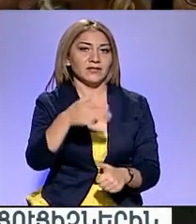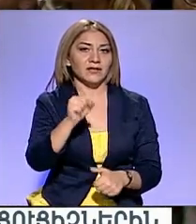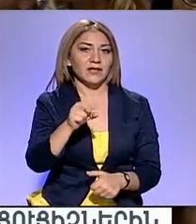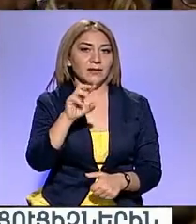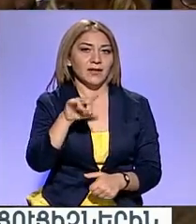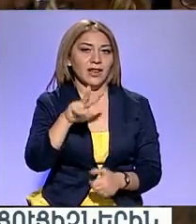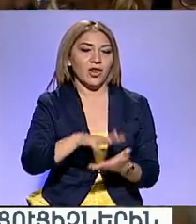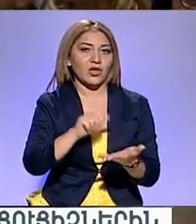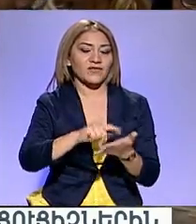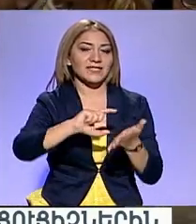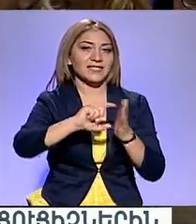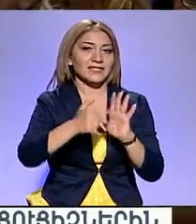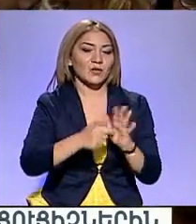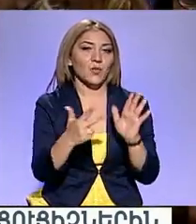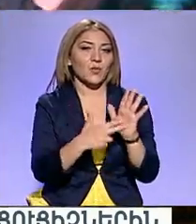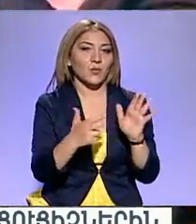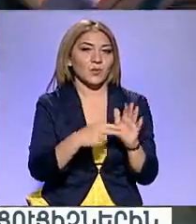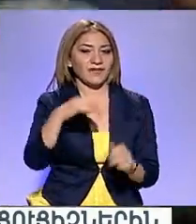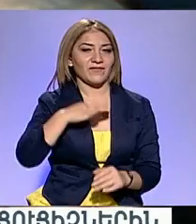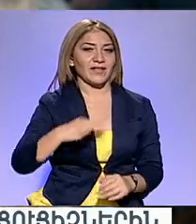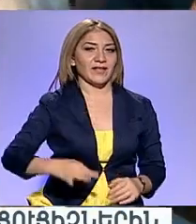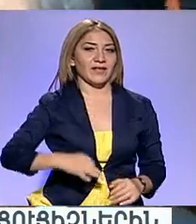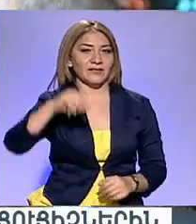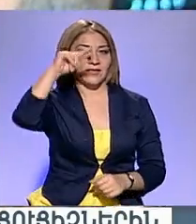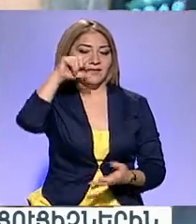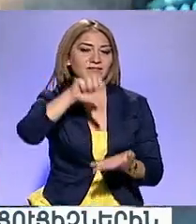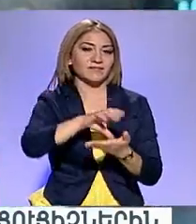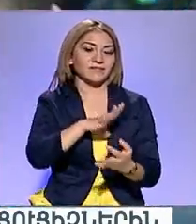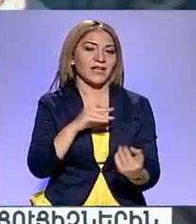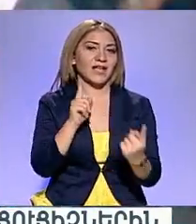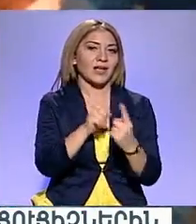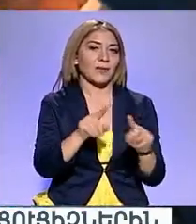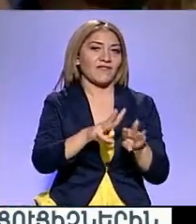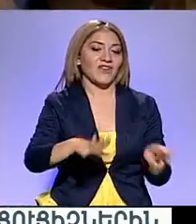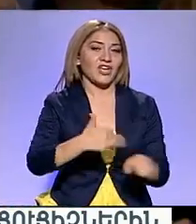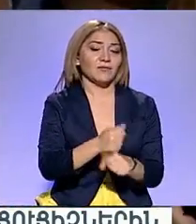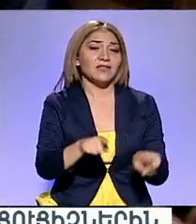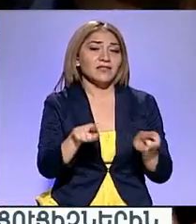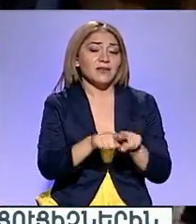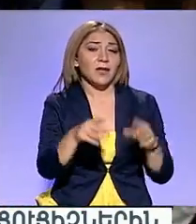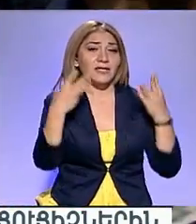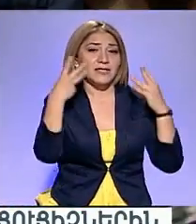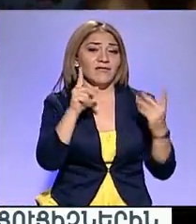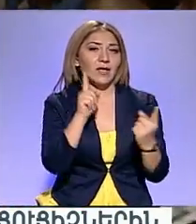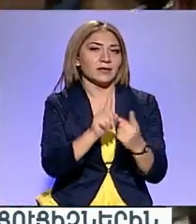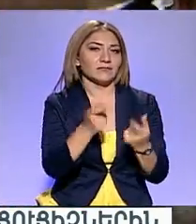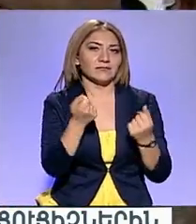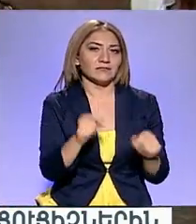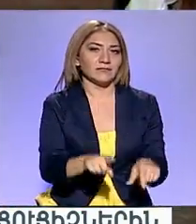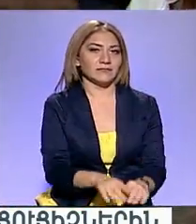800 ֆրանսահայեր մասնակցում վարչապետի հետ հանդիպմանը։ Հայ համայնքի ներկայացուցիչներն ասում էին, որ նախկինում նման ձևաչափով հանդիպում չի եղել։